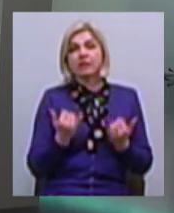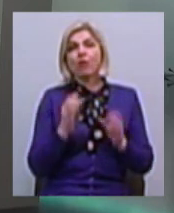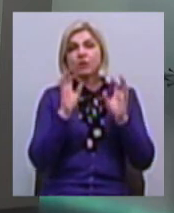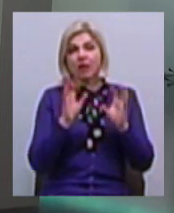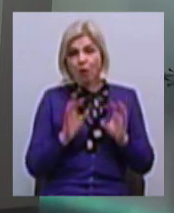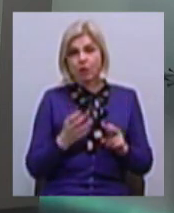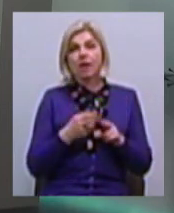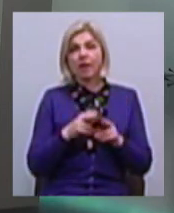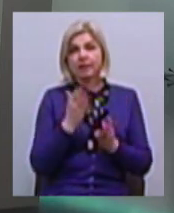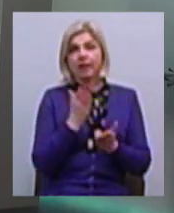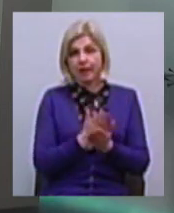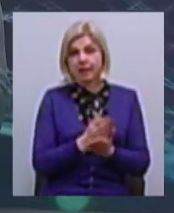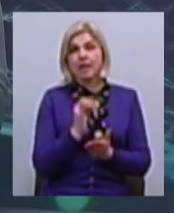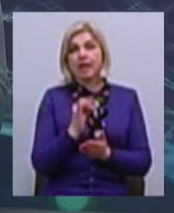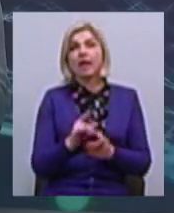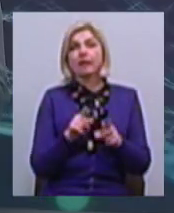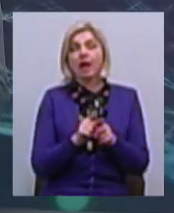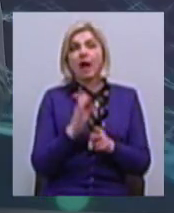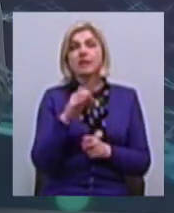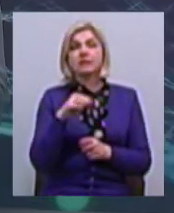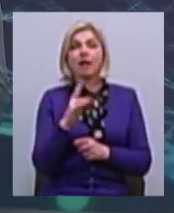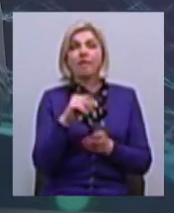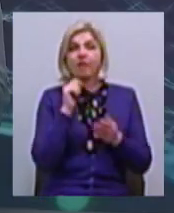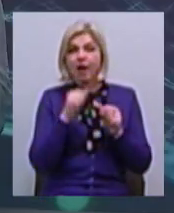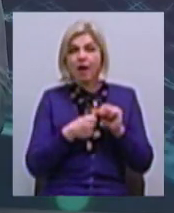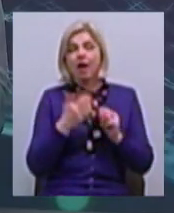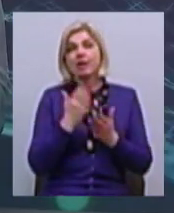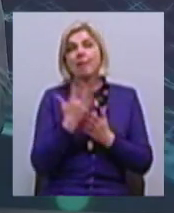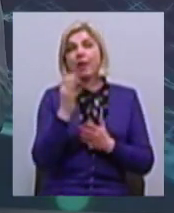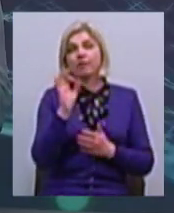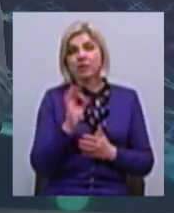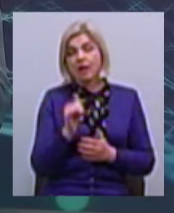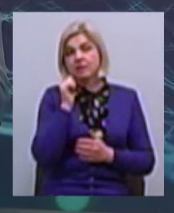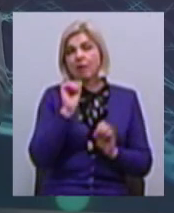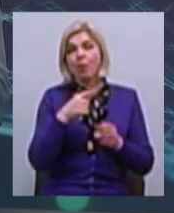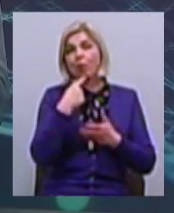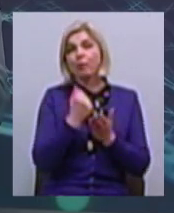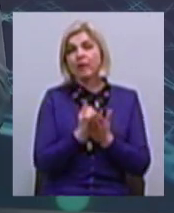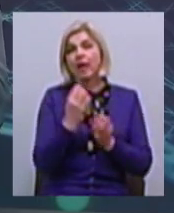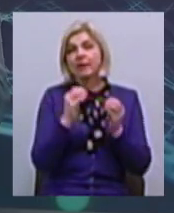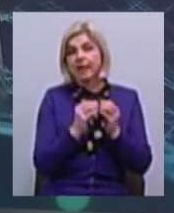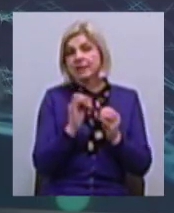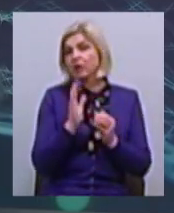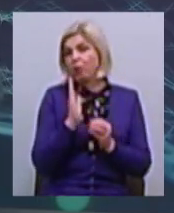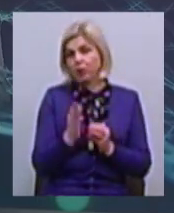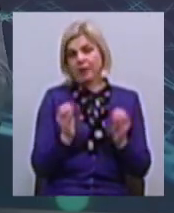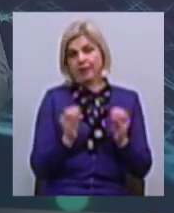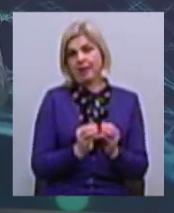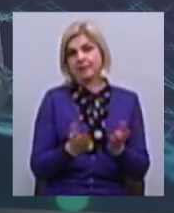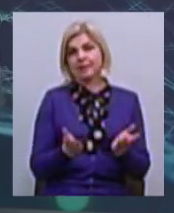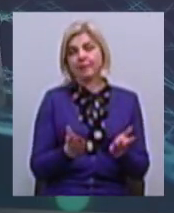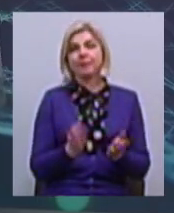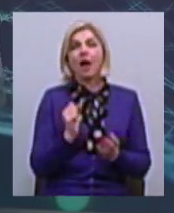і сьогодні така ставка в місті Миколаєві 5%. Завтра депутати можуть прийняти 10, і то буде 10. Натомість,